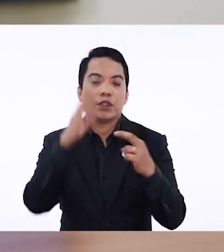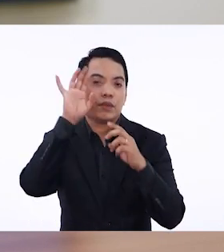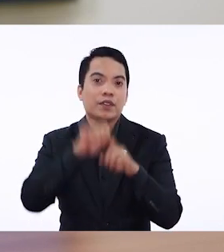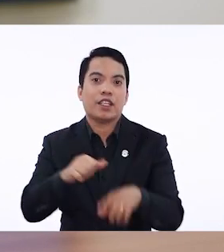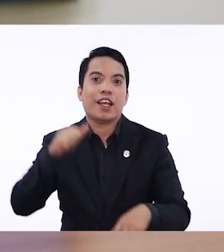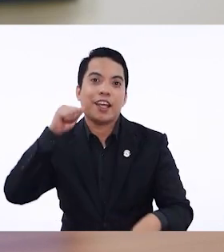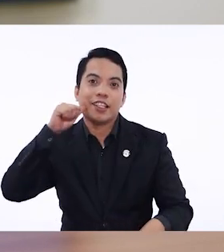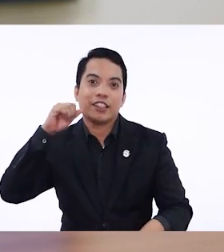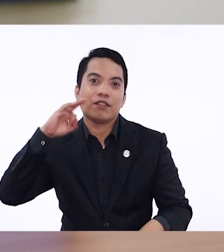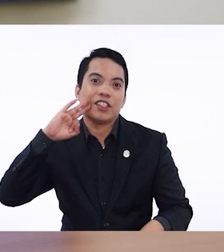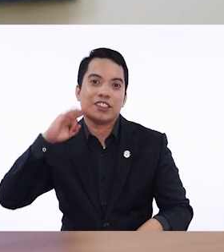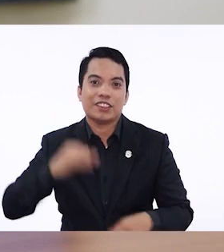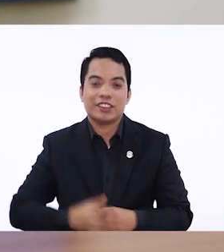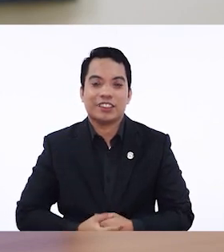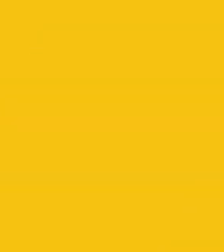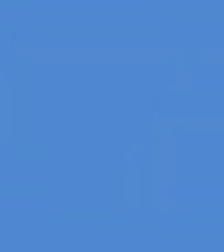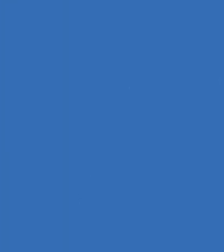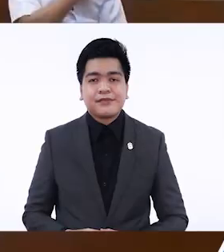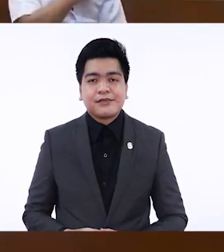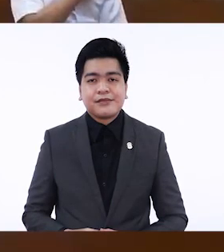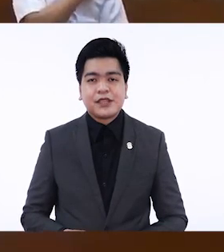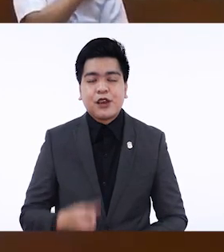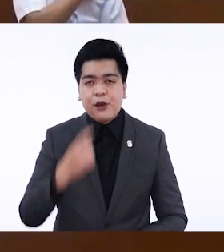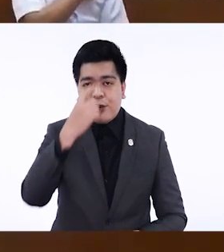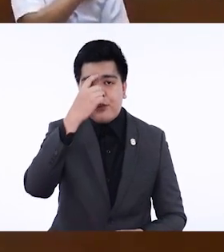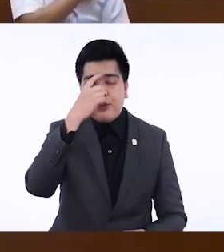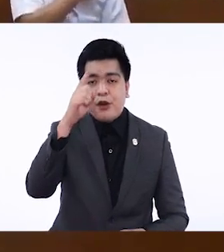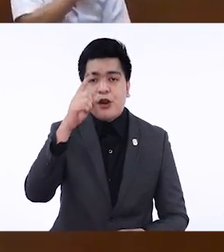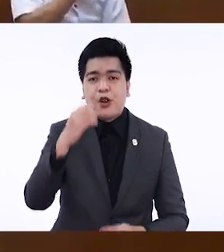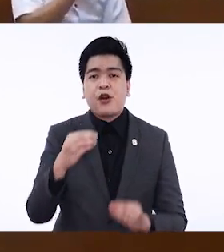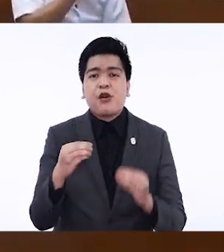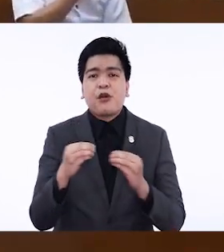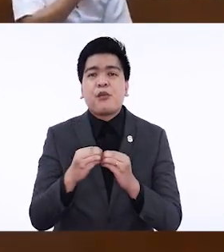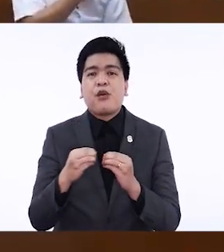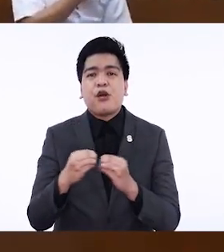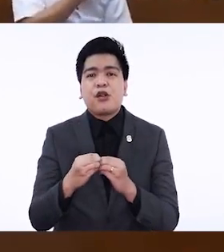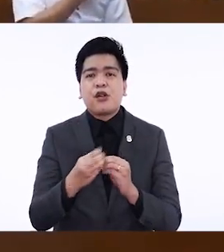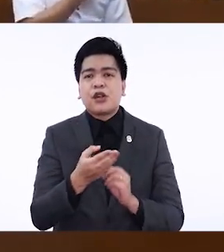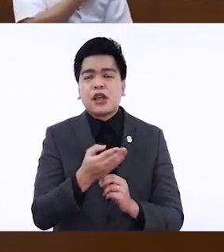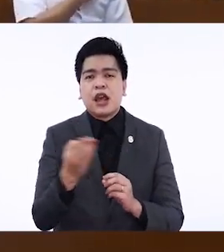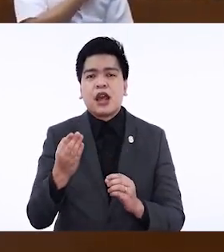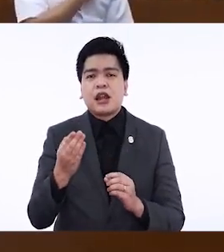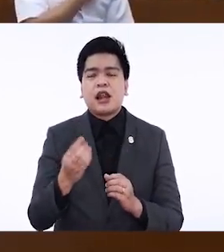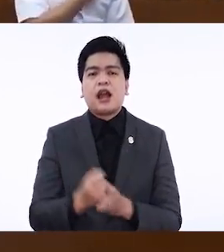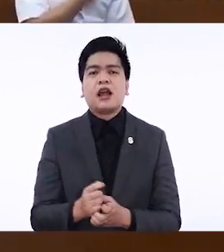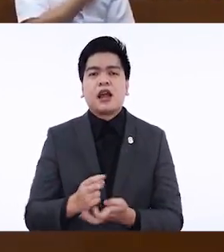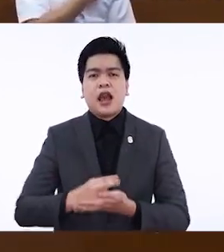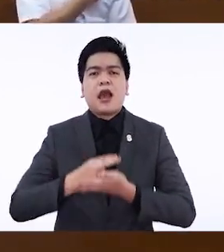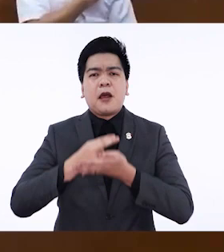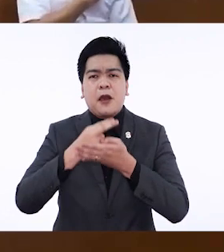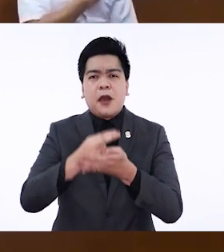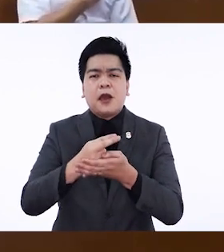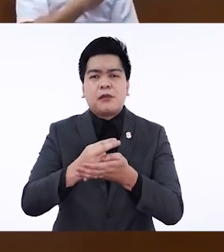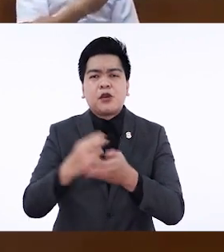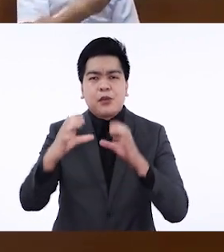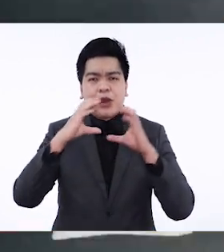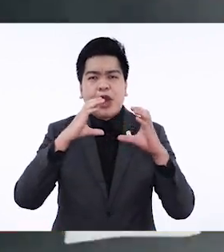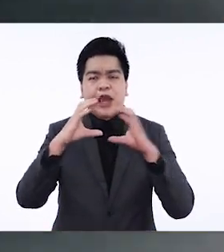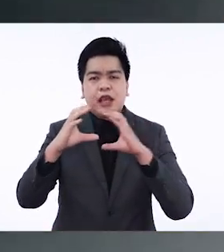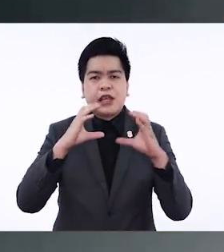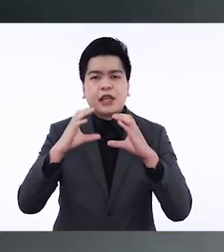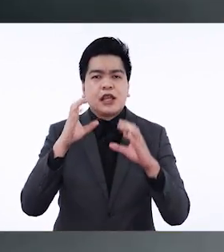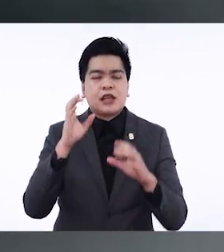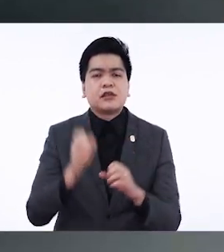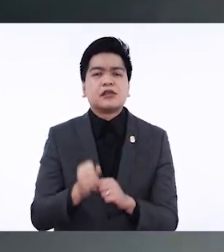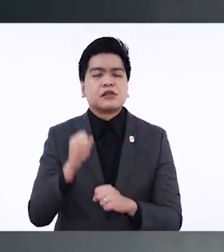na Angel Pelisco. Upang lalo pang mapagaan ang komunikasyon sa mga kapatid at mga kababayan nating